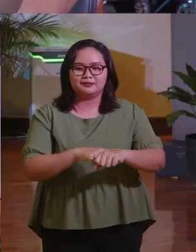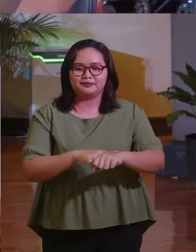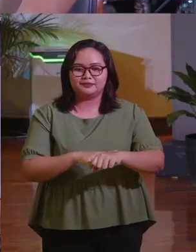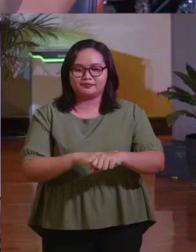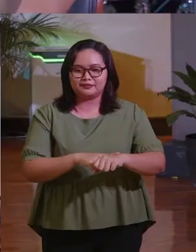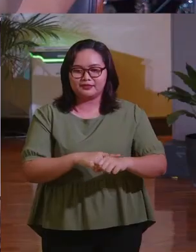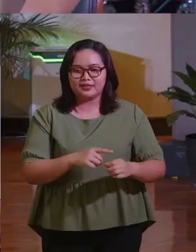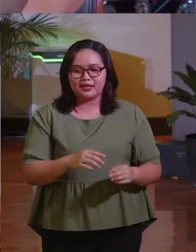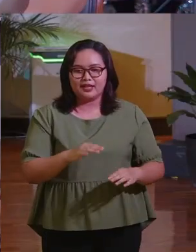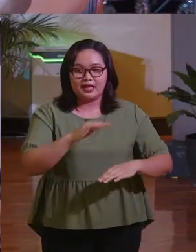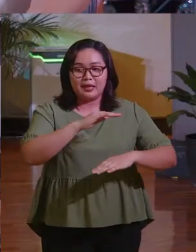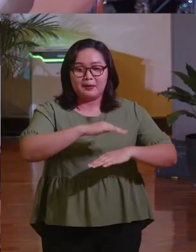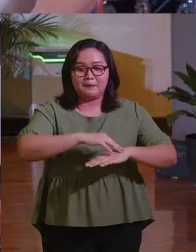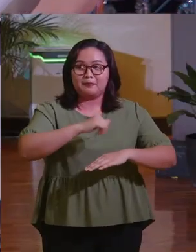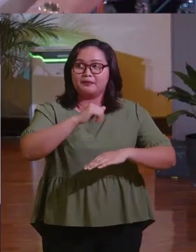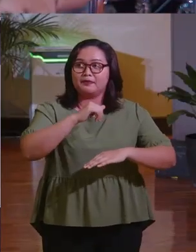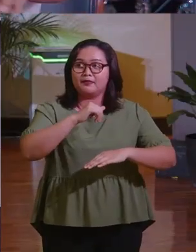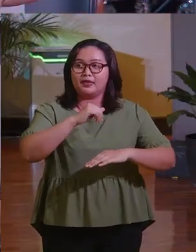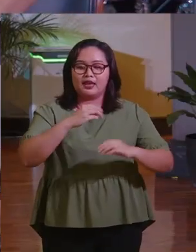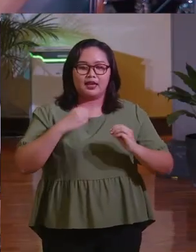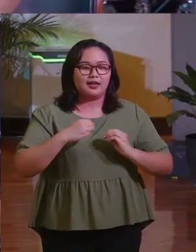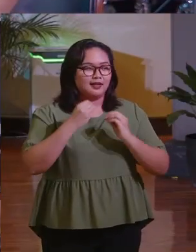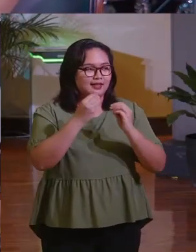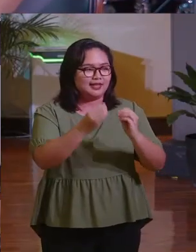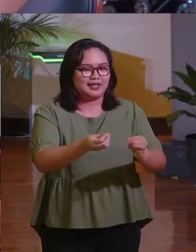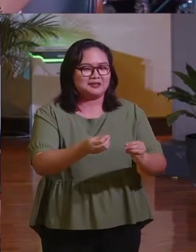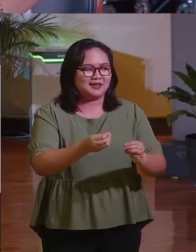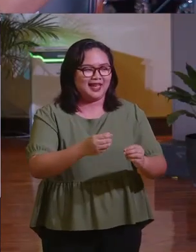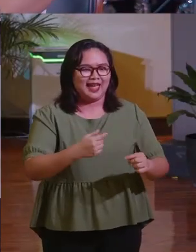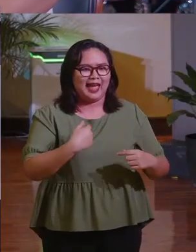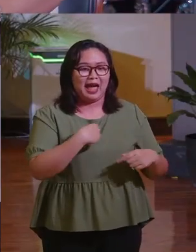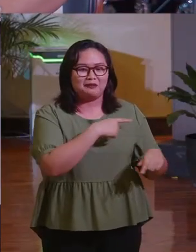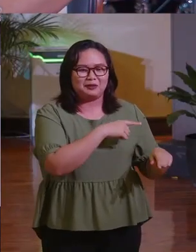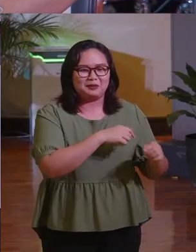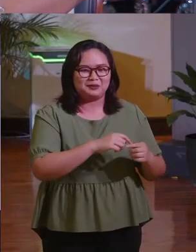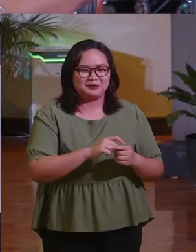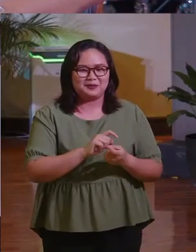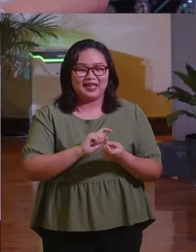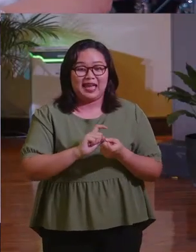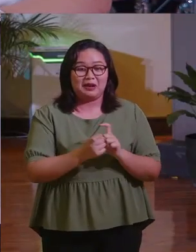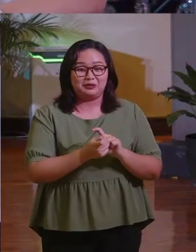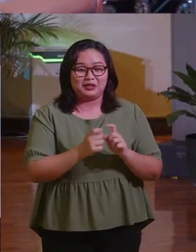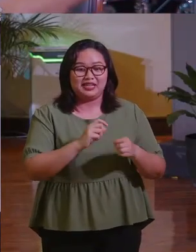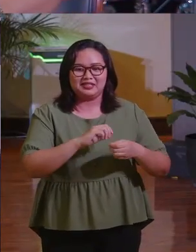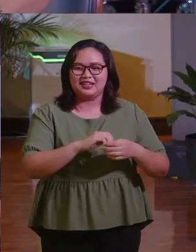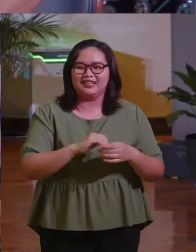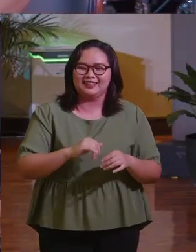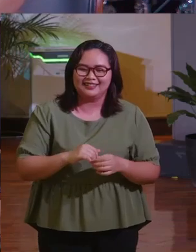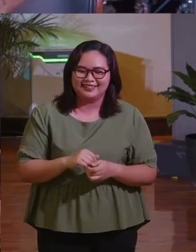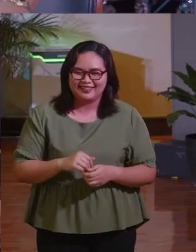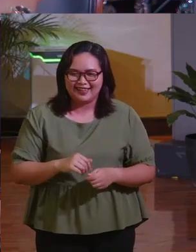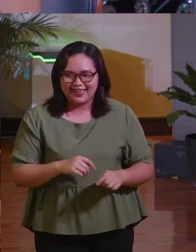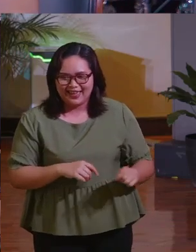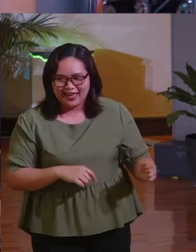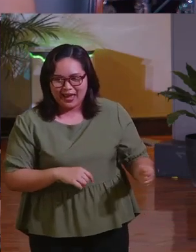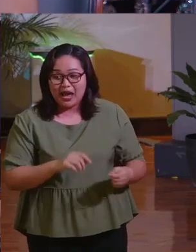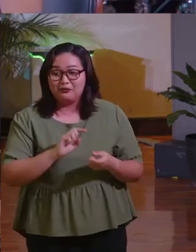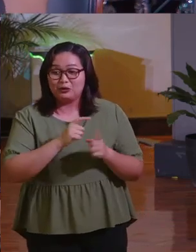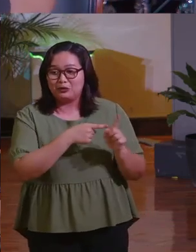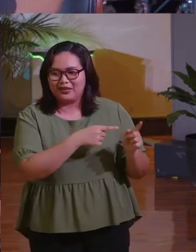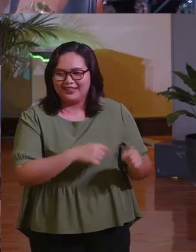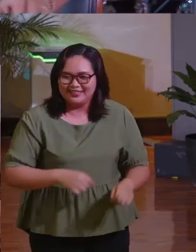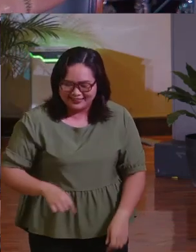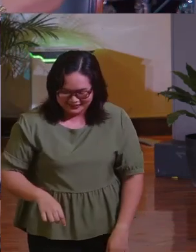kanyang pagtawag, sa kanyang pagbibigay ng utos. Ang salita po ng Diyos ay makapangyarihan sa